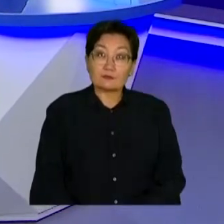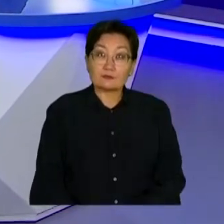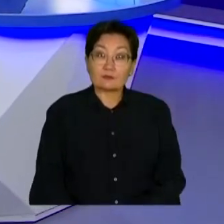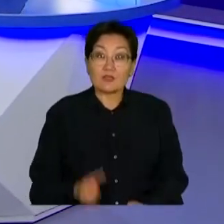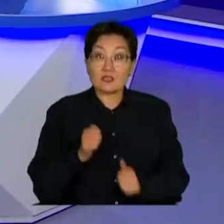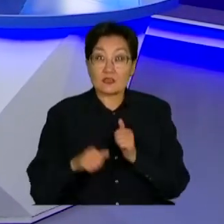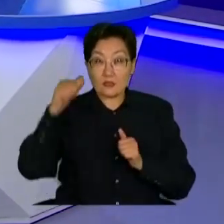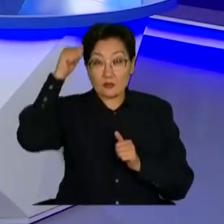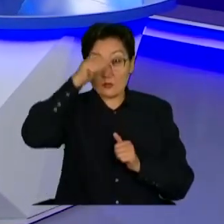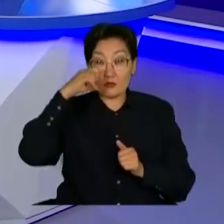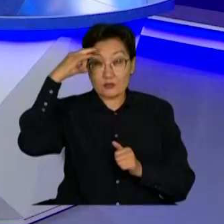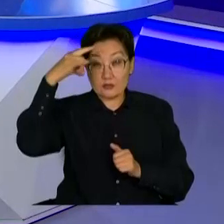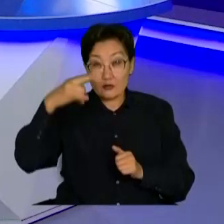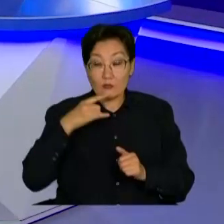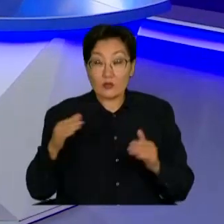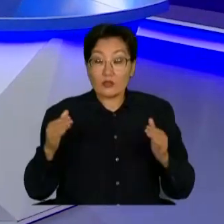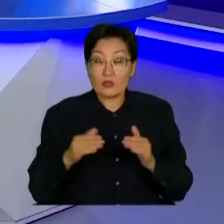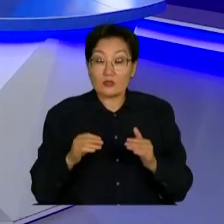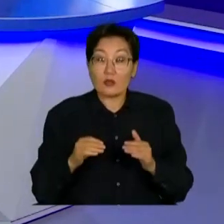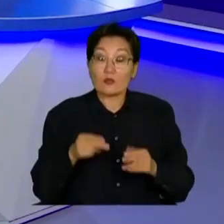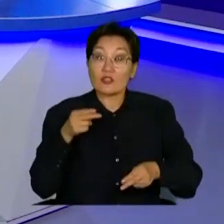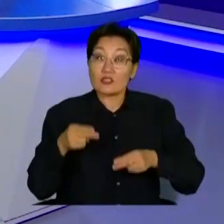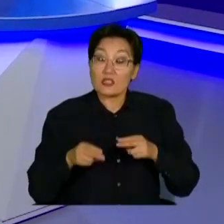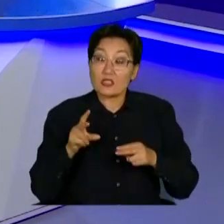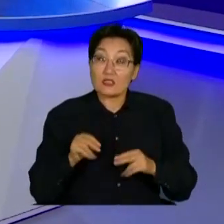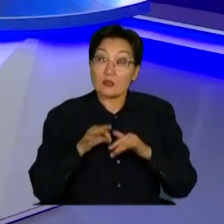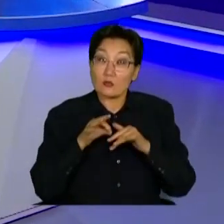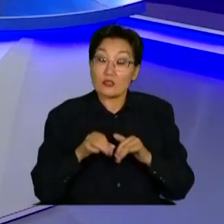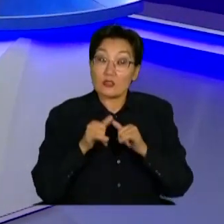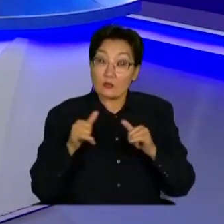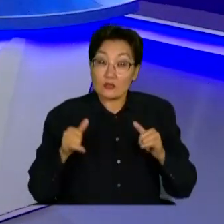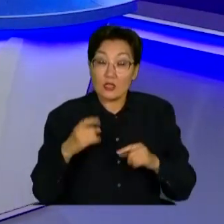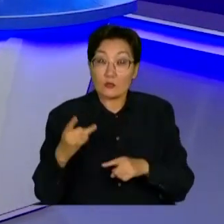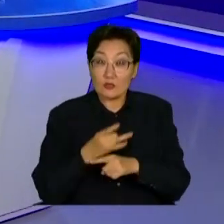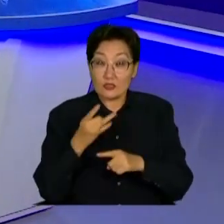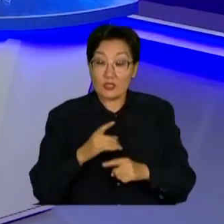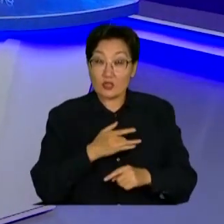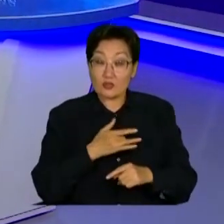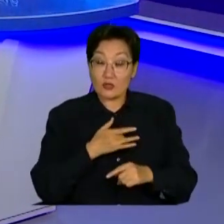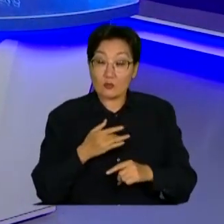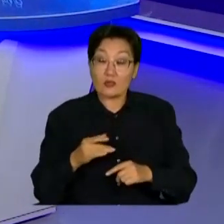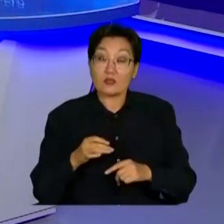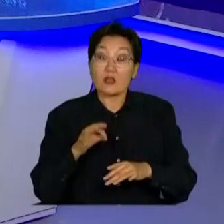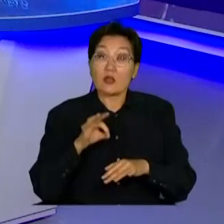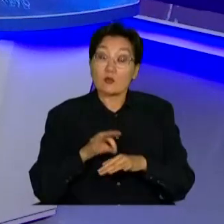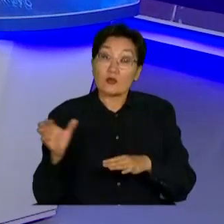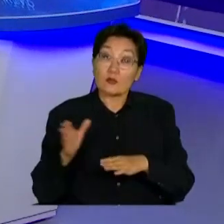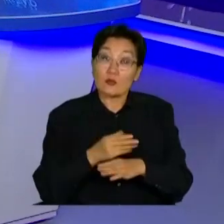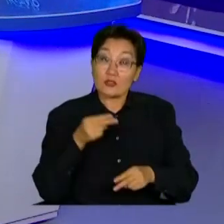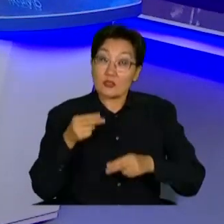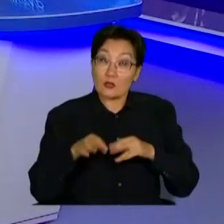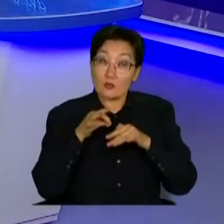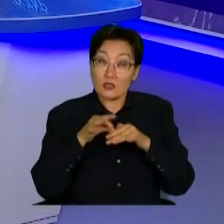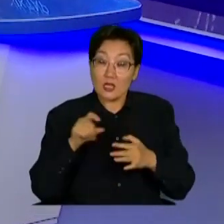Жылдан жылға елімізде шағын инвазивті торакоскопиялық ота саны артып келеді. Бұл туралы алғаш рет жүрек ісігін алып тастау операциясын өткізген